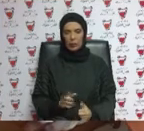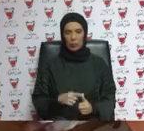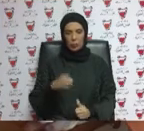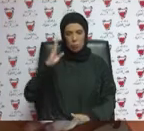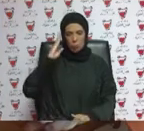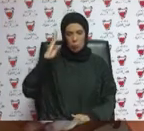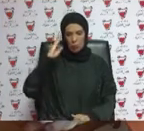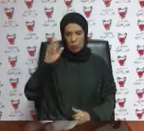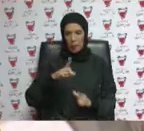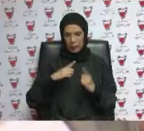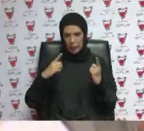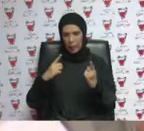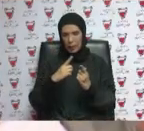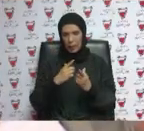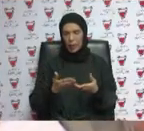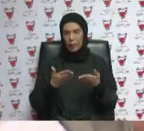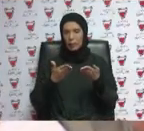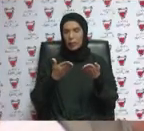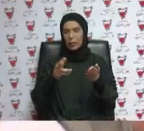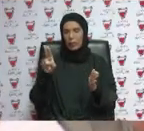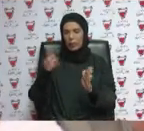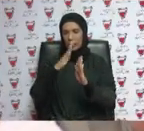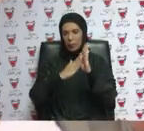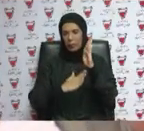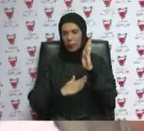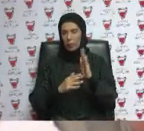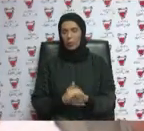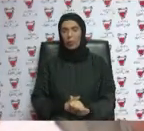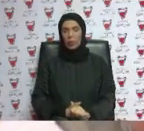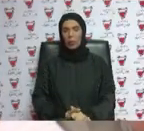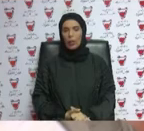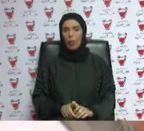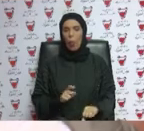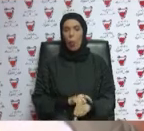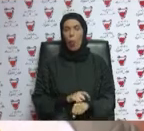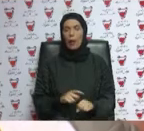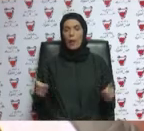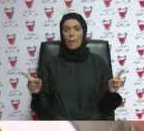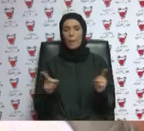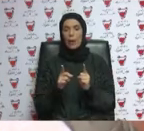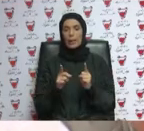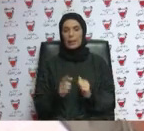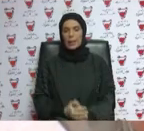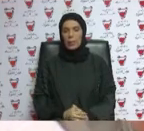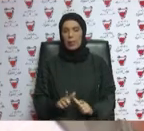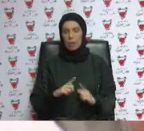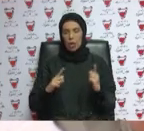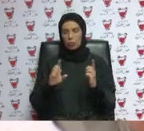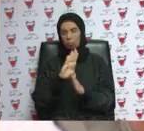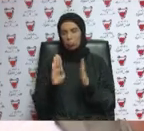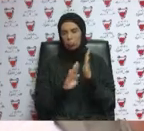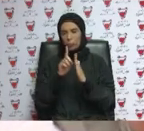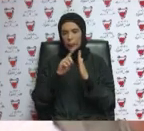الشكر للجنة الخدمات على هذا التقرير الذي أنجزته في وقت قصير، وكذلك لجنة الشؤون